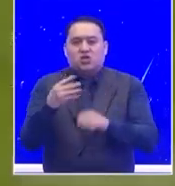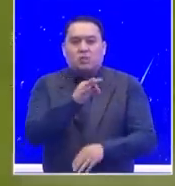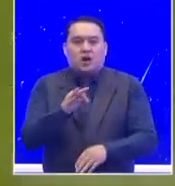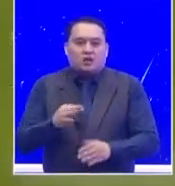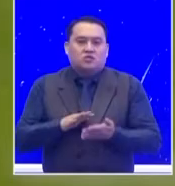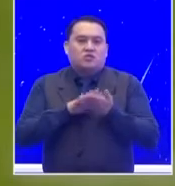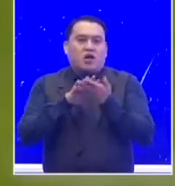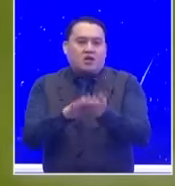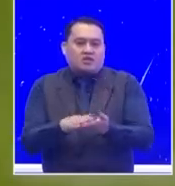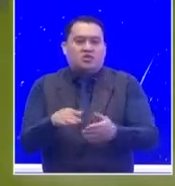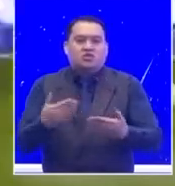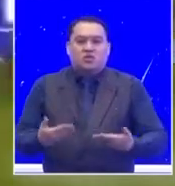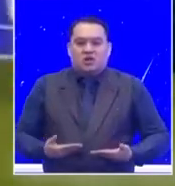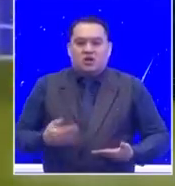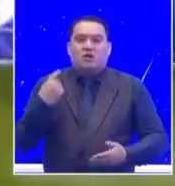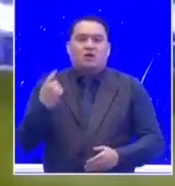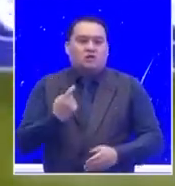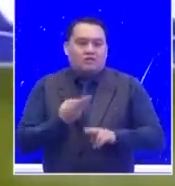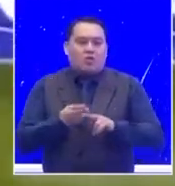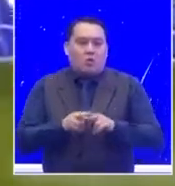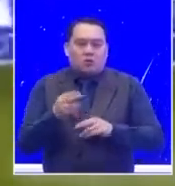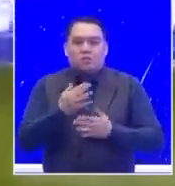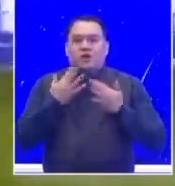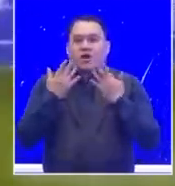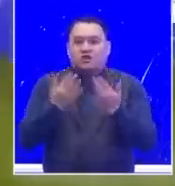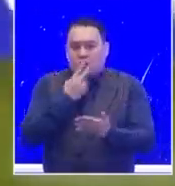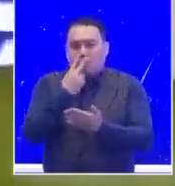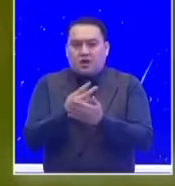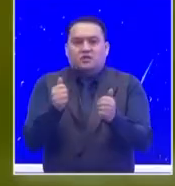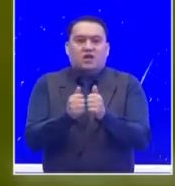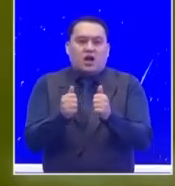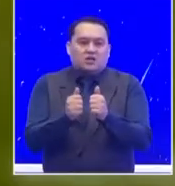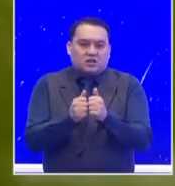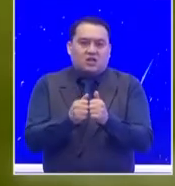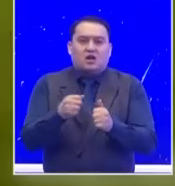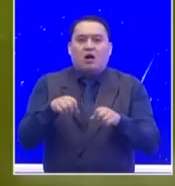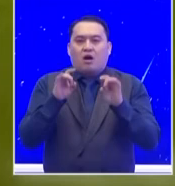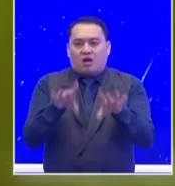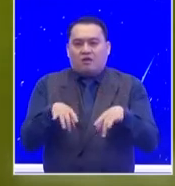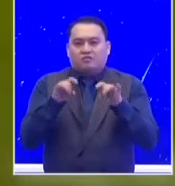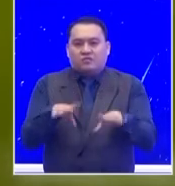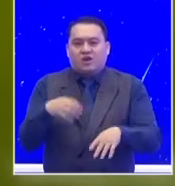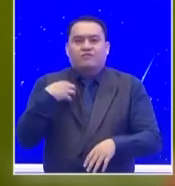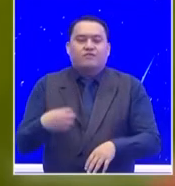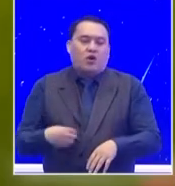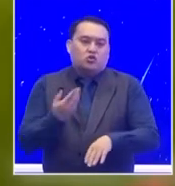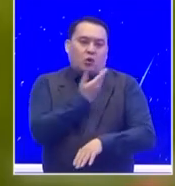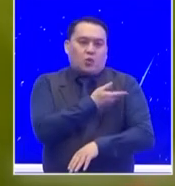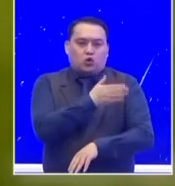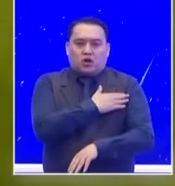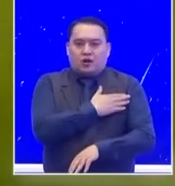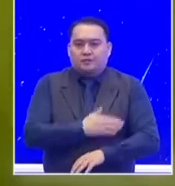64% заявок подали жители стран-хозяек. Высокий спрос показали соседние страны – Финляндия, Австрия, Франция